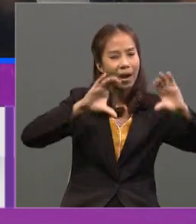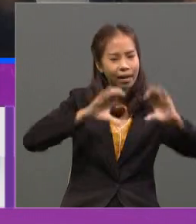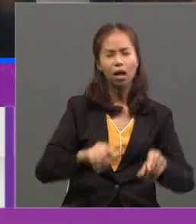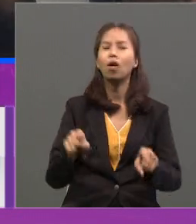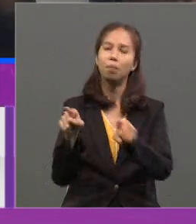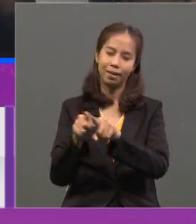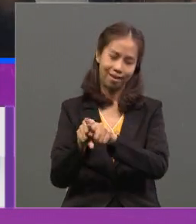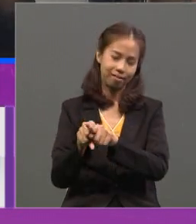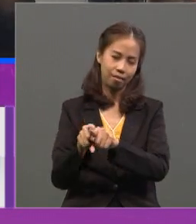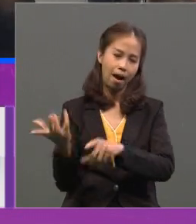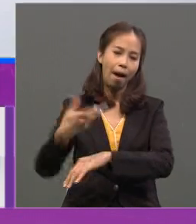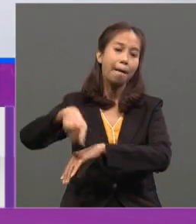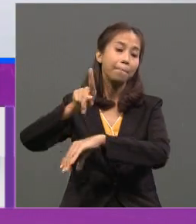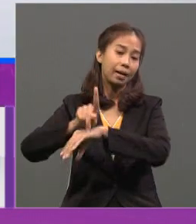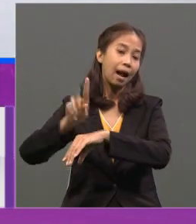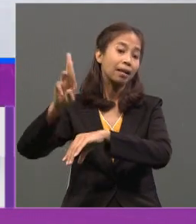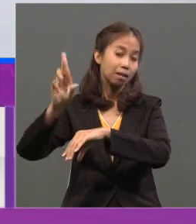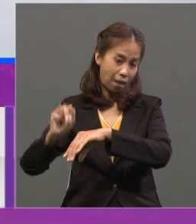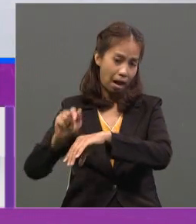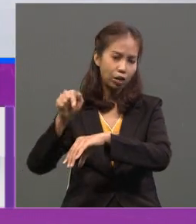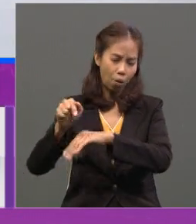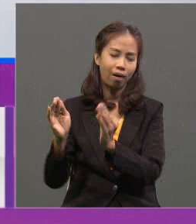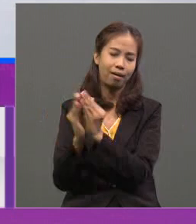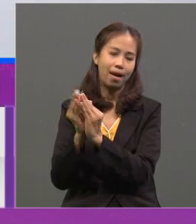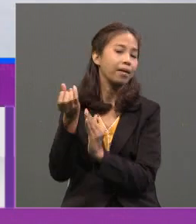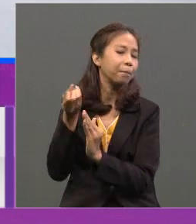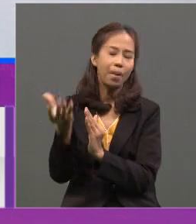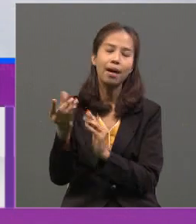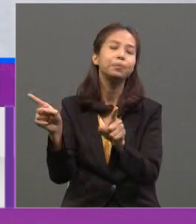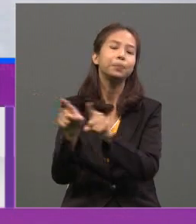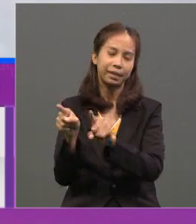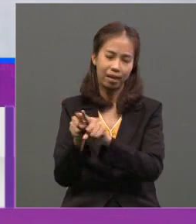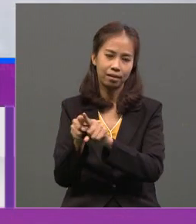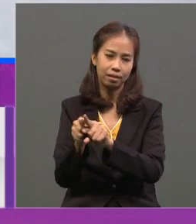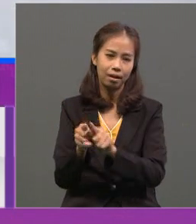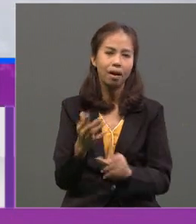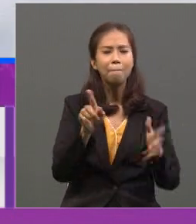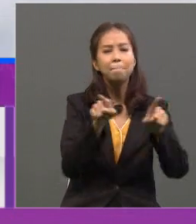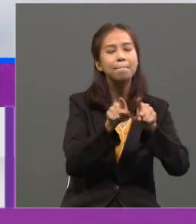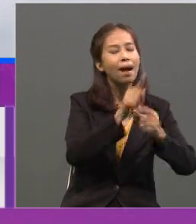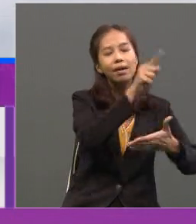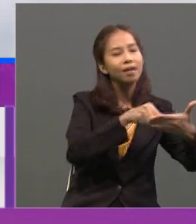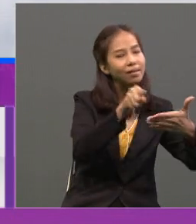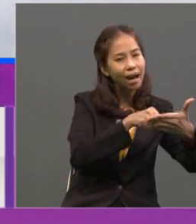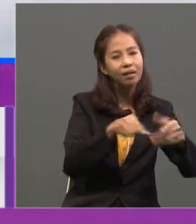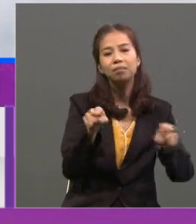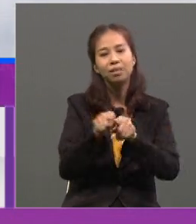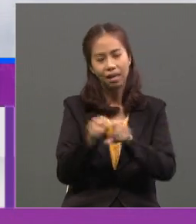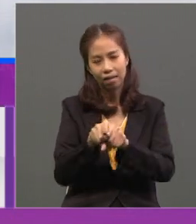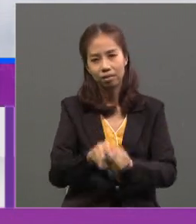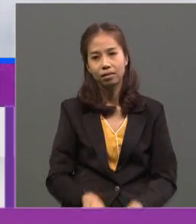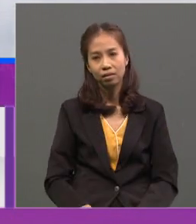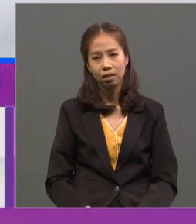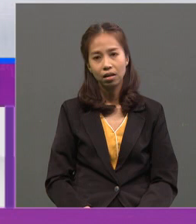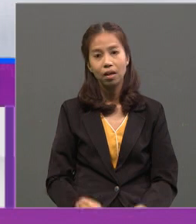เroomsื underway ลกม Teachingไม่จำ